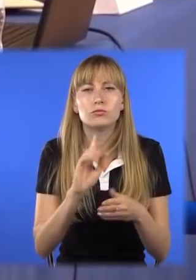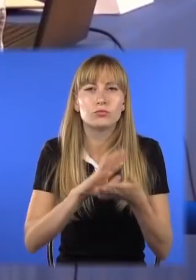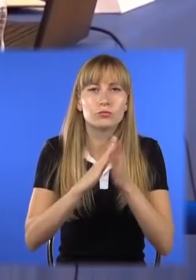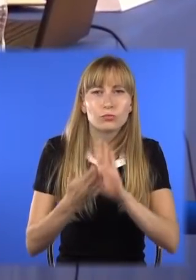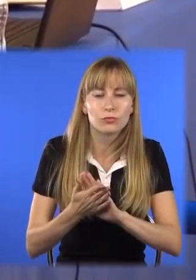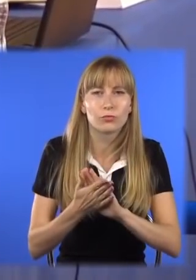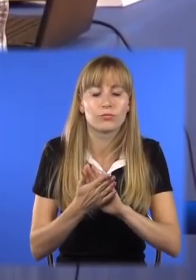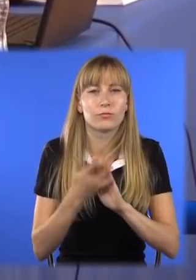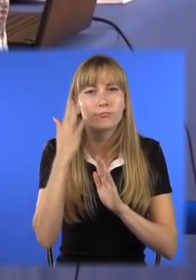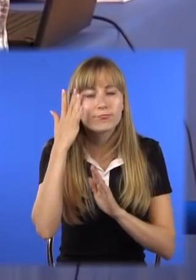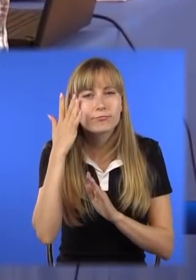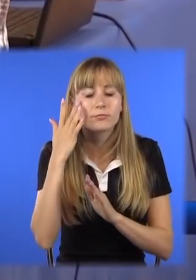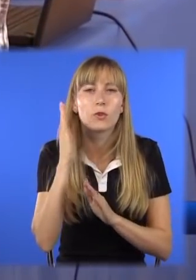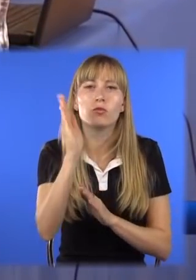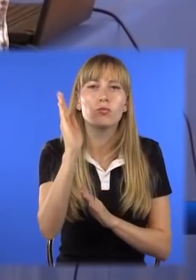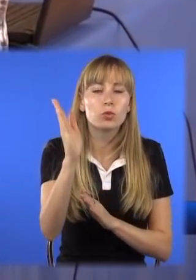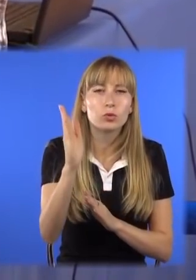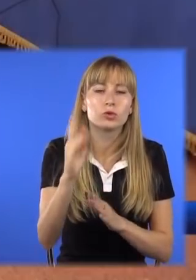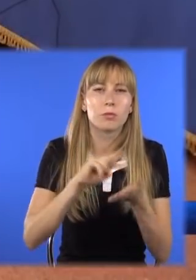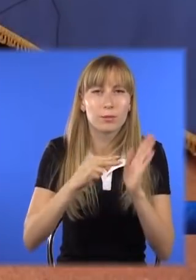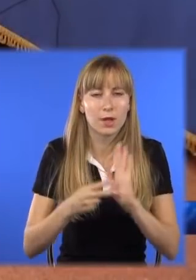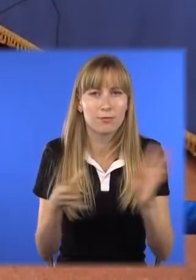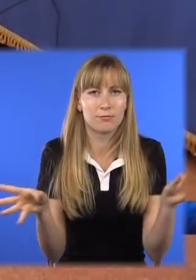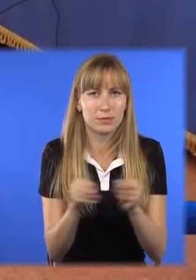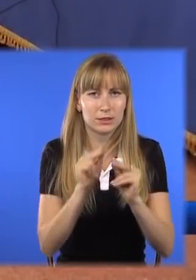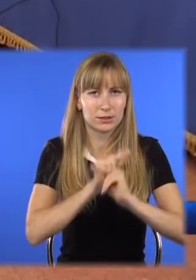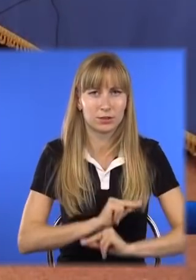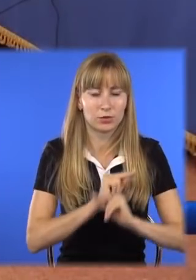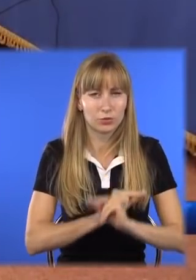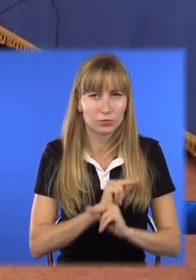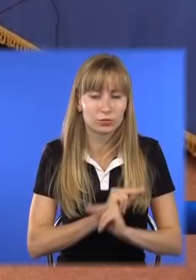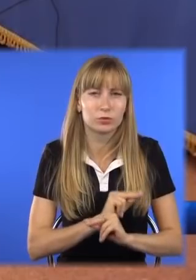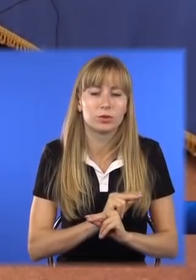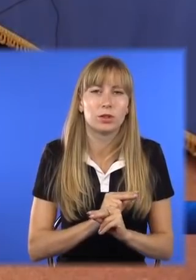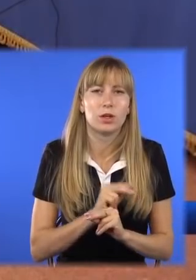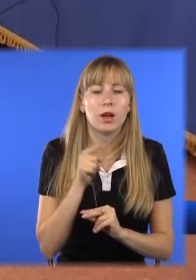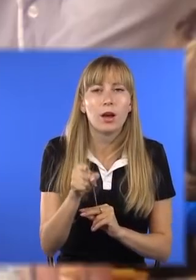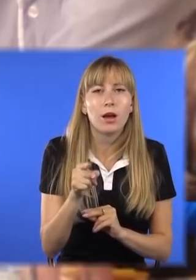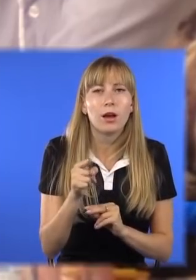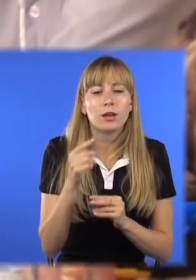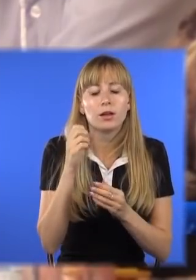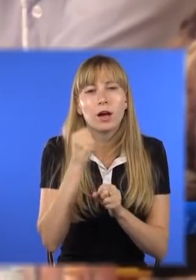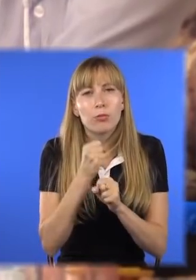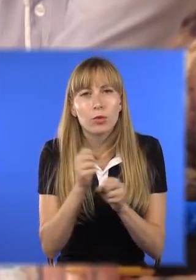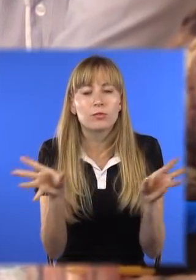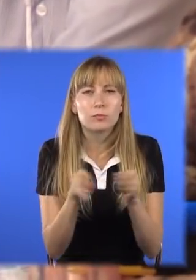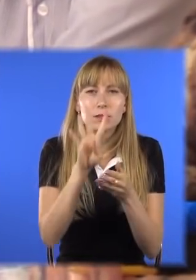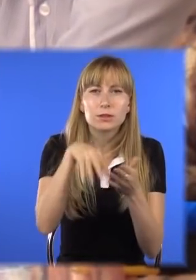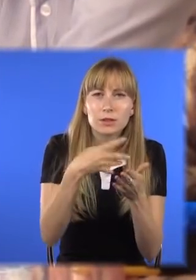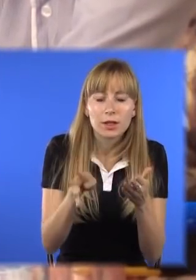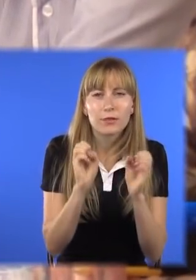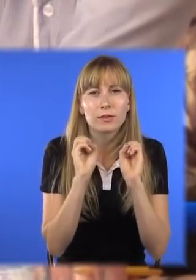перспективи подальшої співпраці та розробити певний алгоритм взаємодії між слідчими та захисниками у